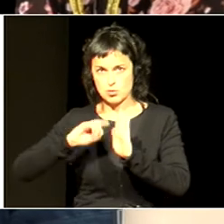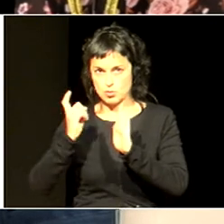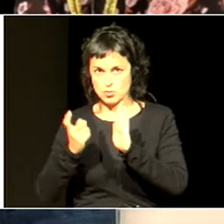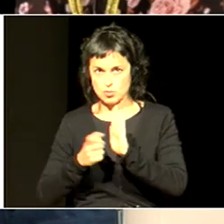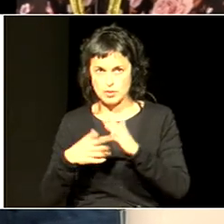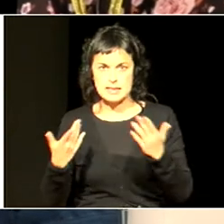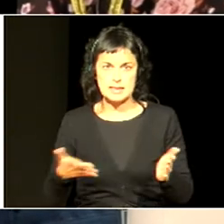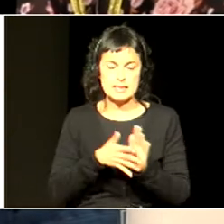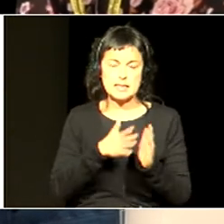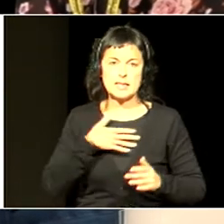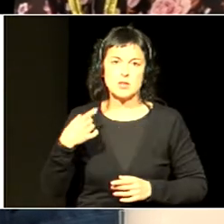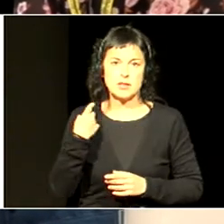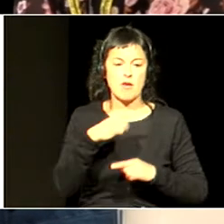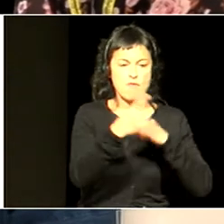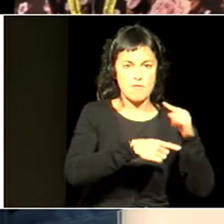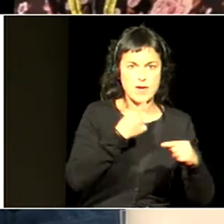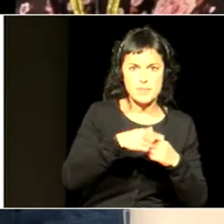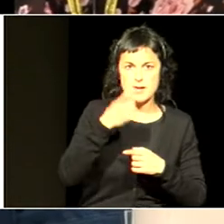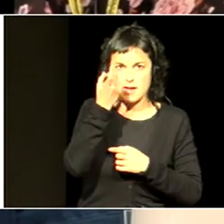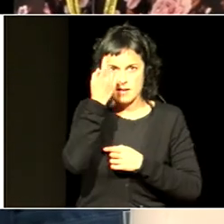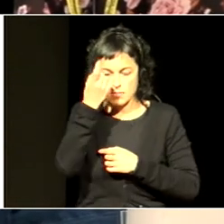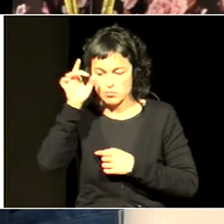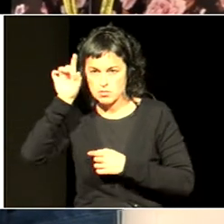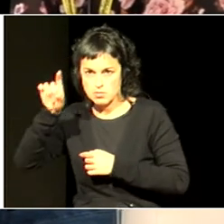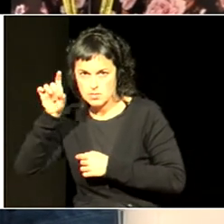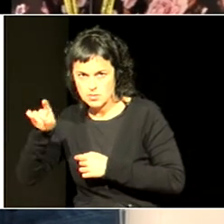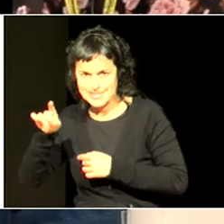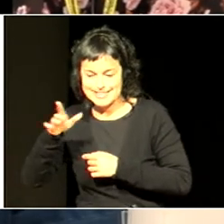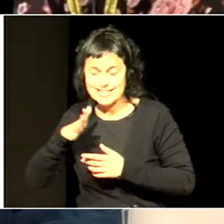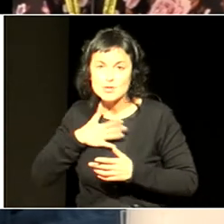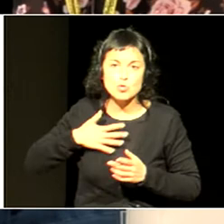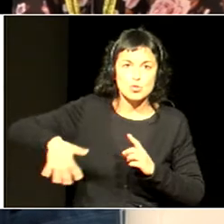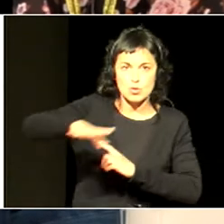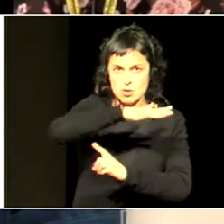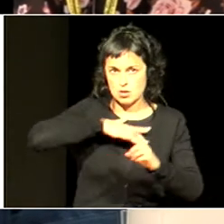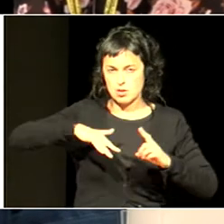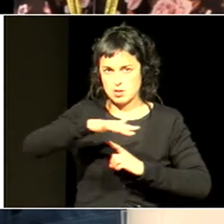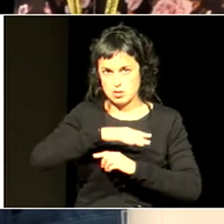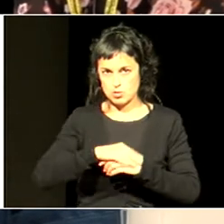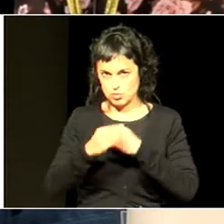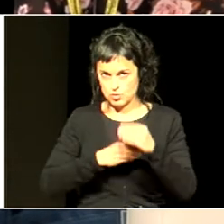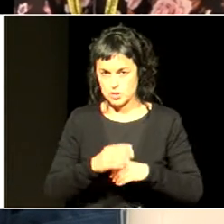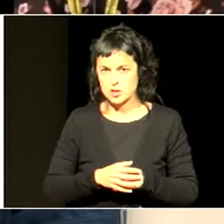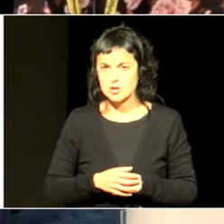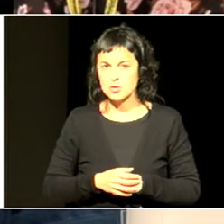irakasle, familia eta gure ere, gure ingurunearekin egin dugu. Ikastetxe osoan